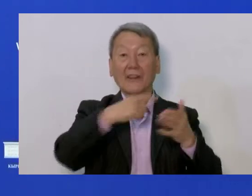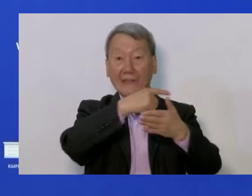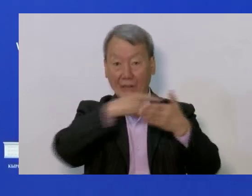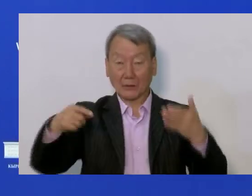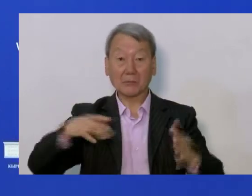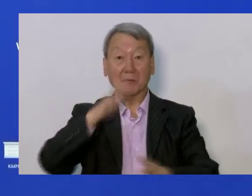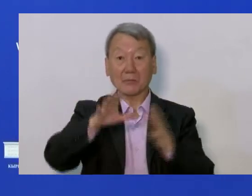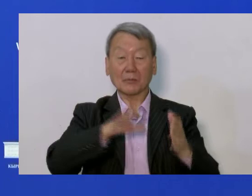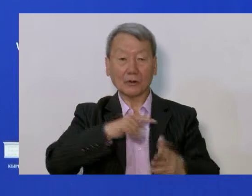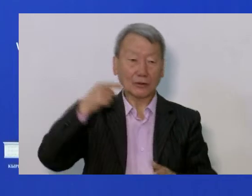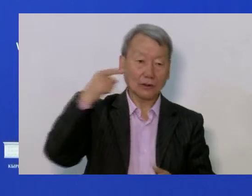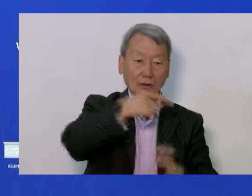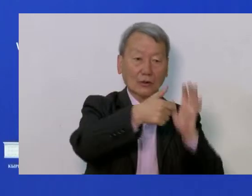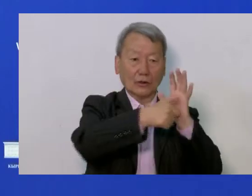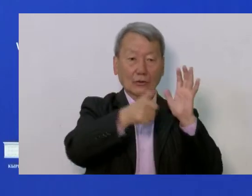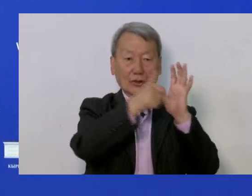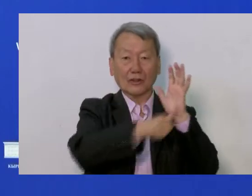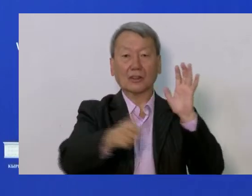Выписано, я уже сказал,